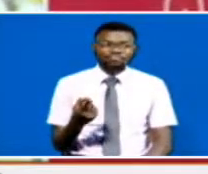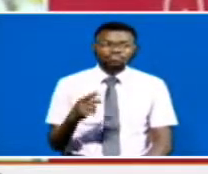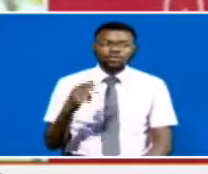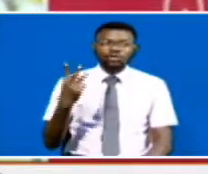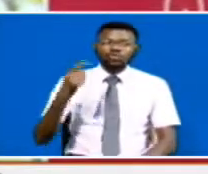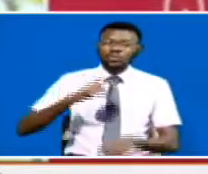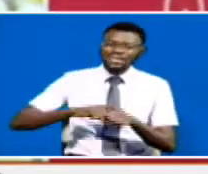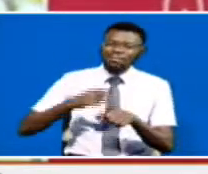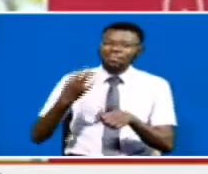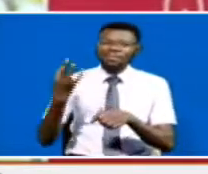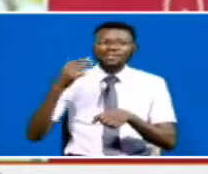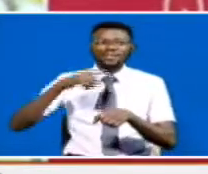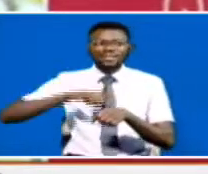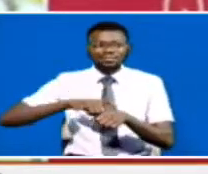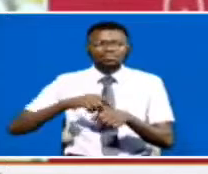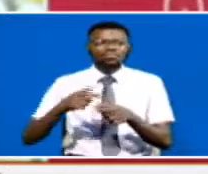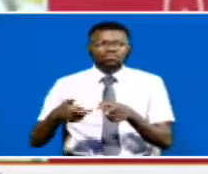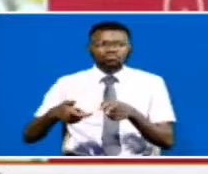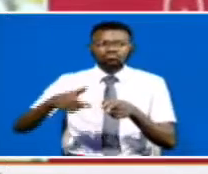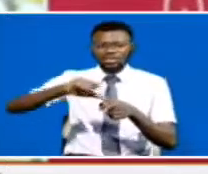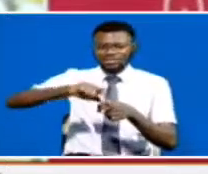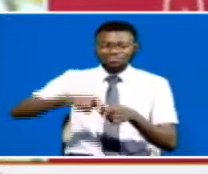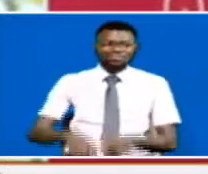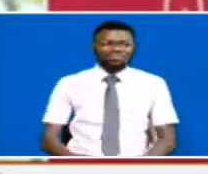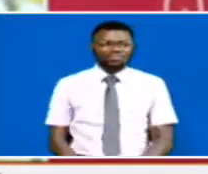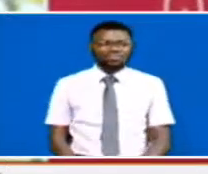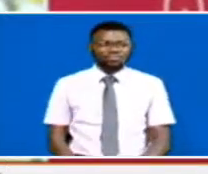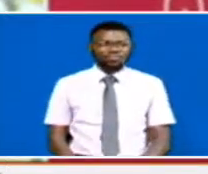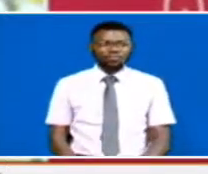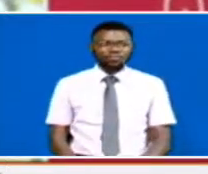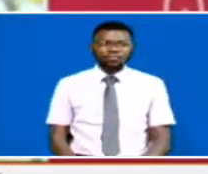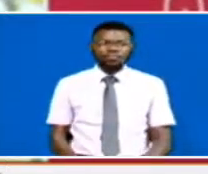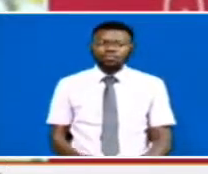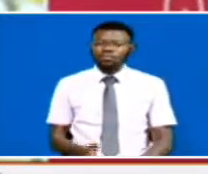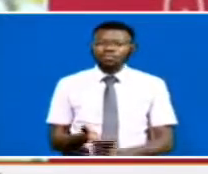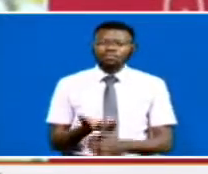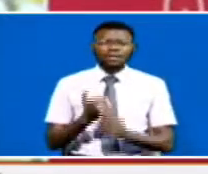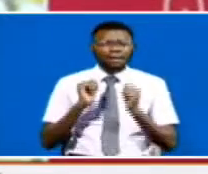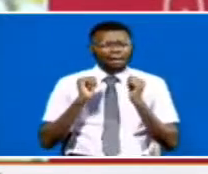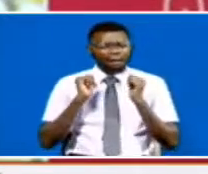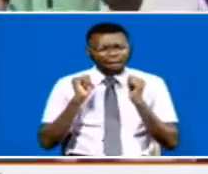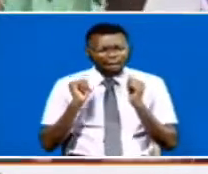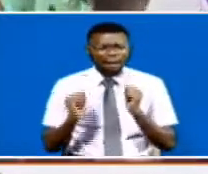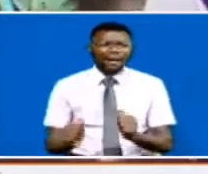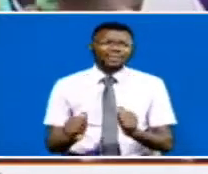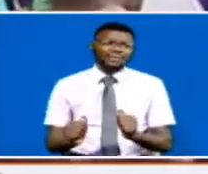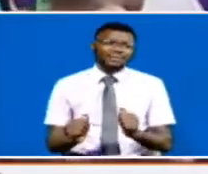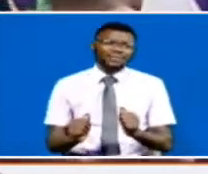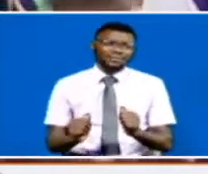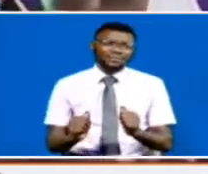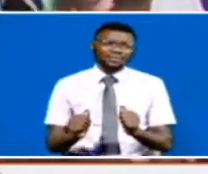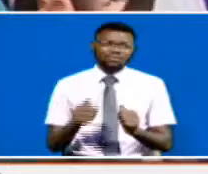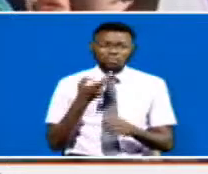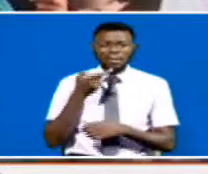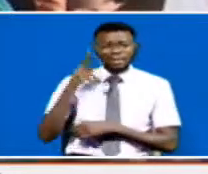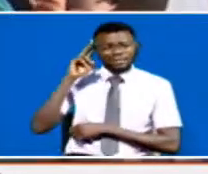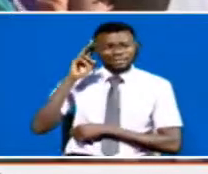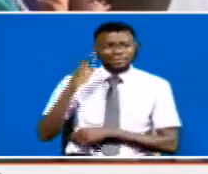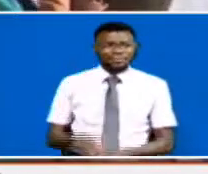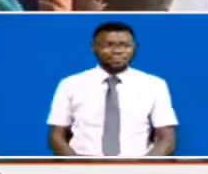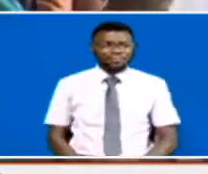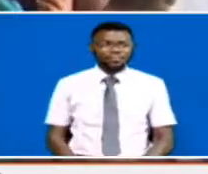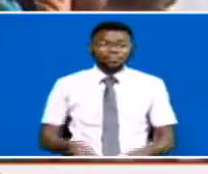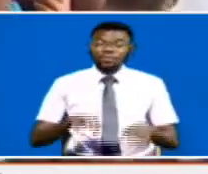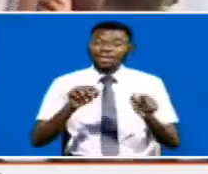double tripled price, of which ni ngumu sana sisi kwetu wazazi. Bei leo iko